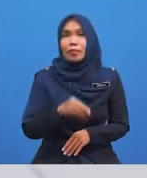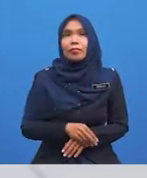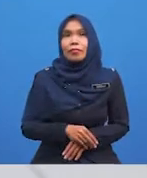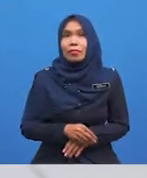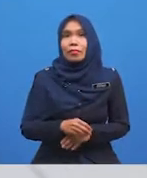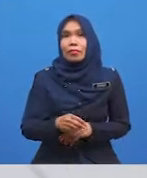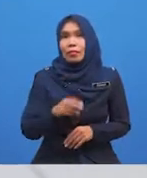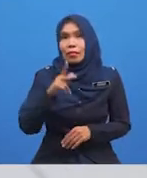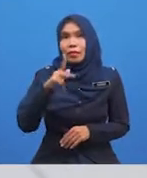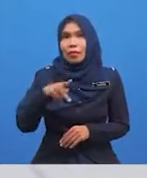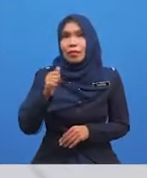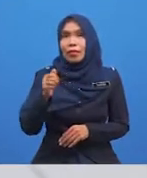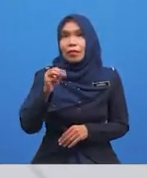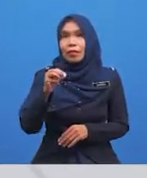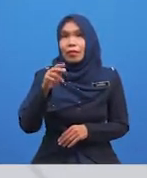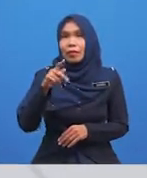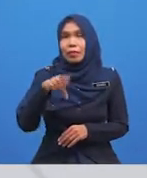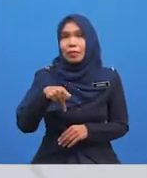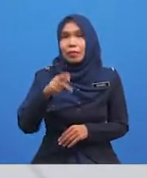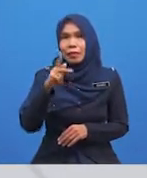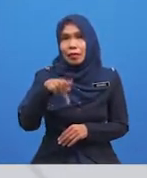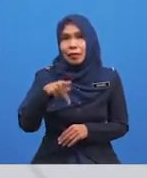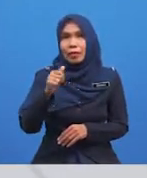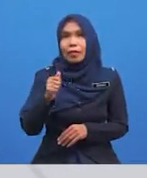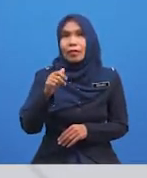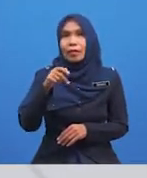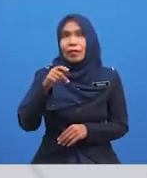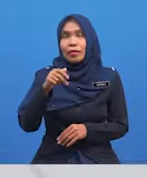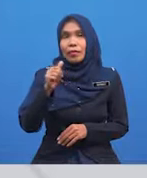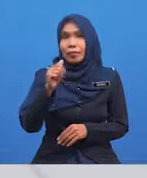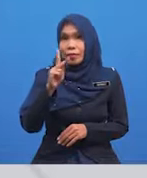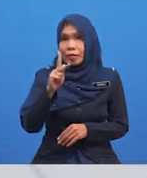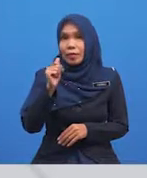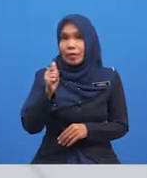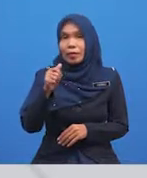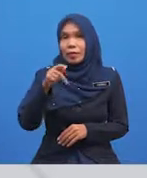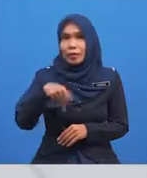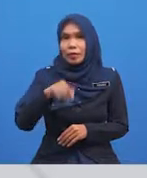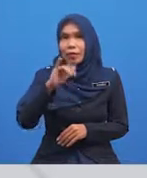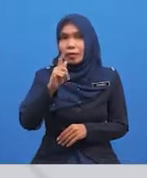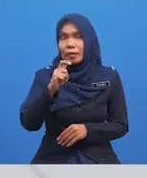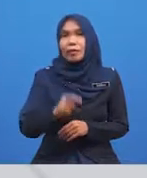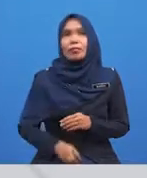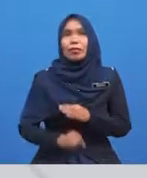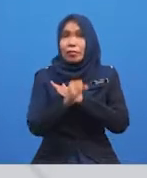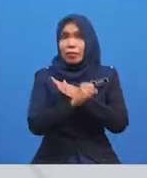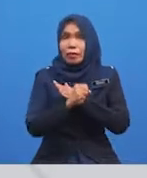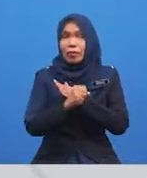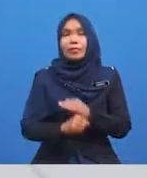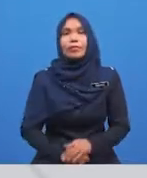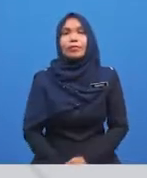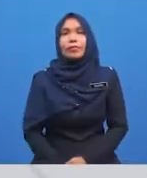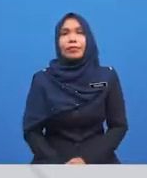Baiklah murid-murid, kita telah selesai mempelajari taburan penduduk di Malaysia. Kita